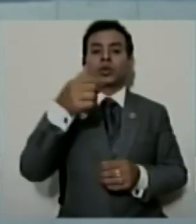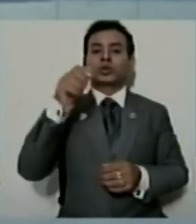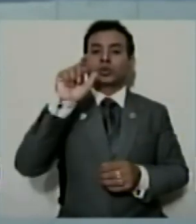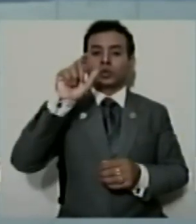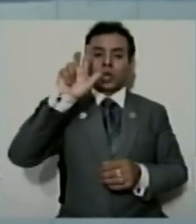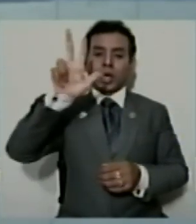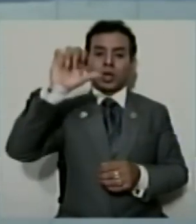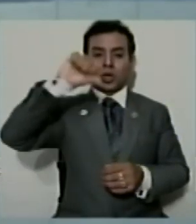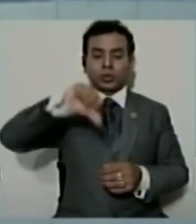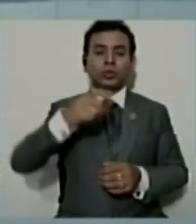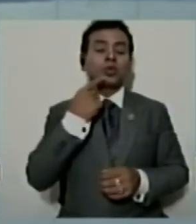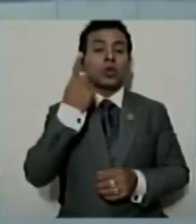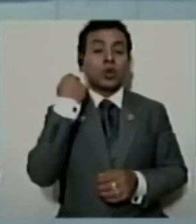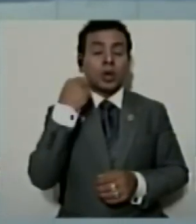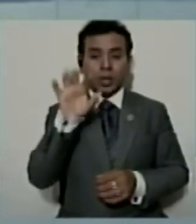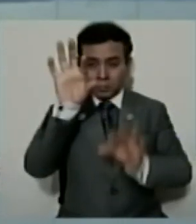3680।